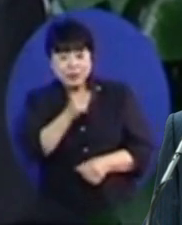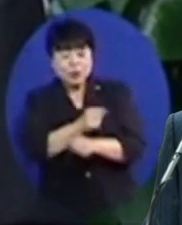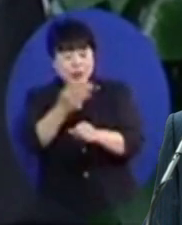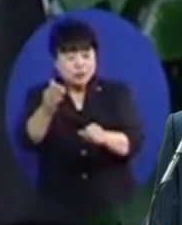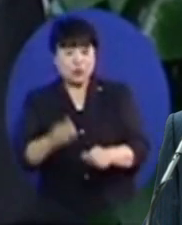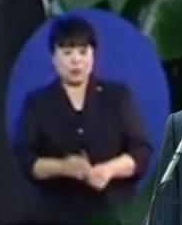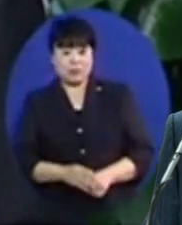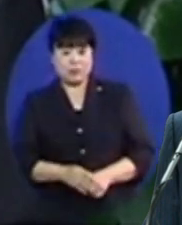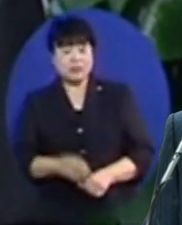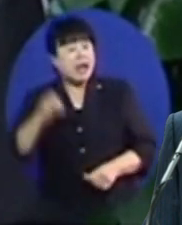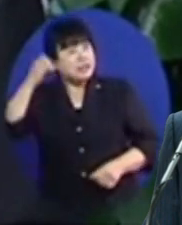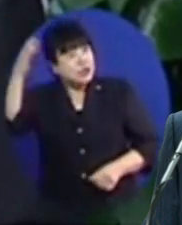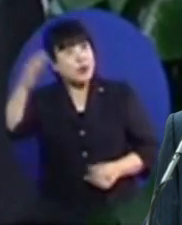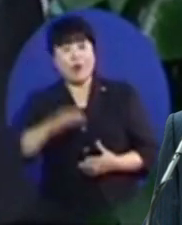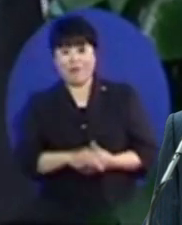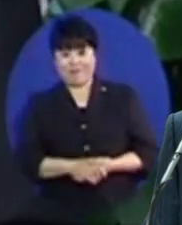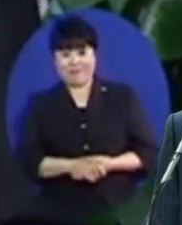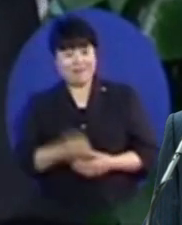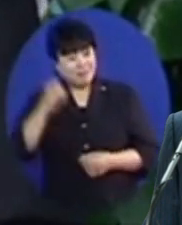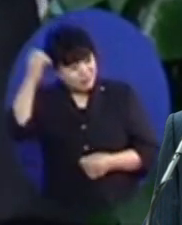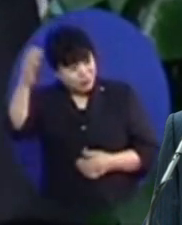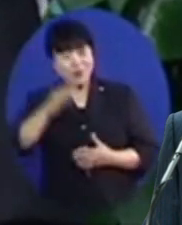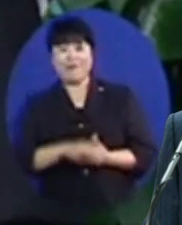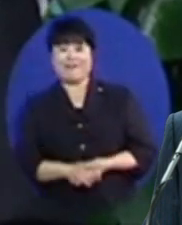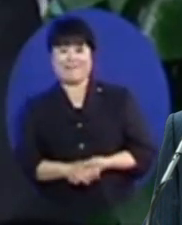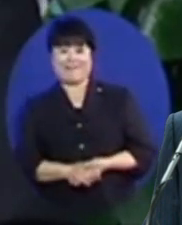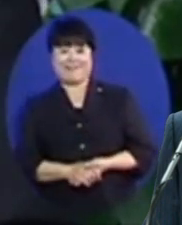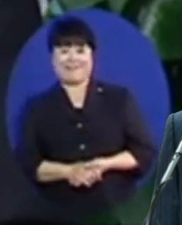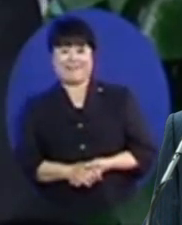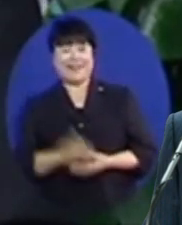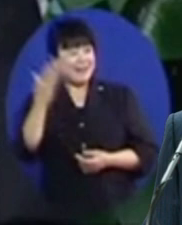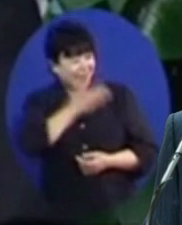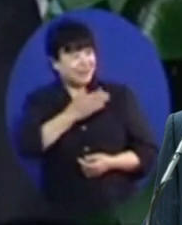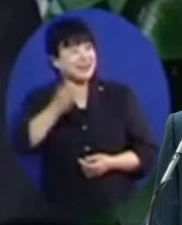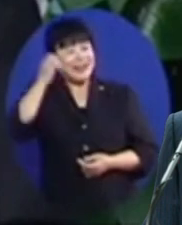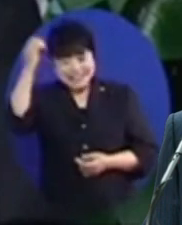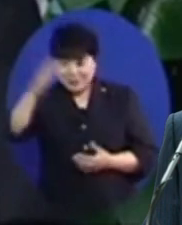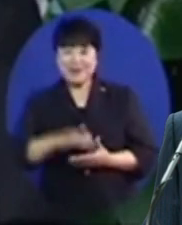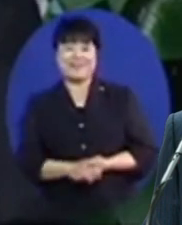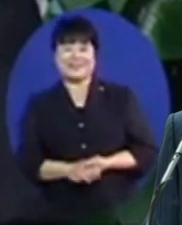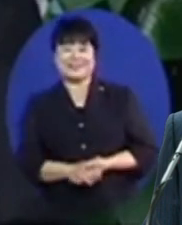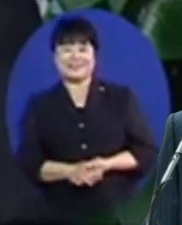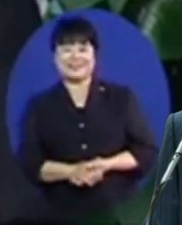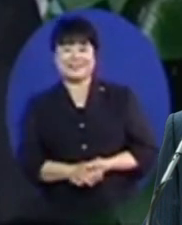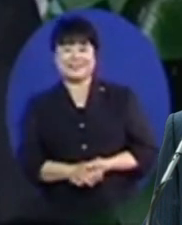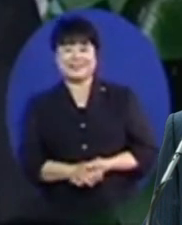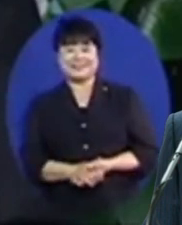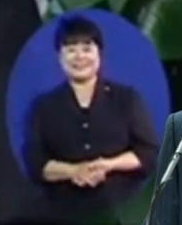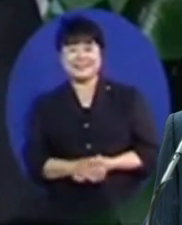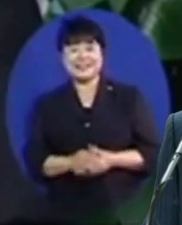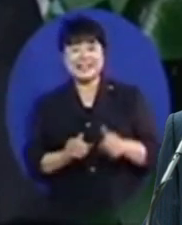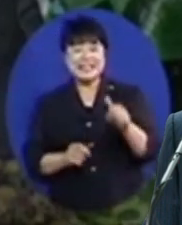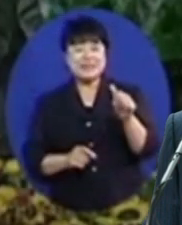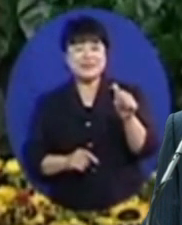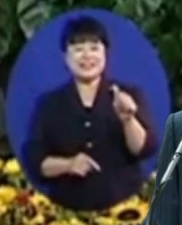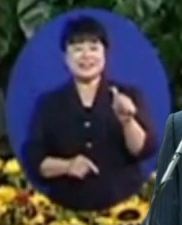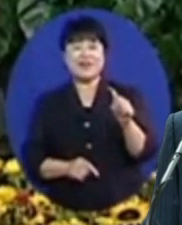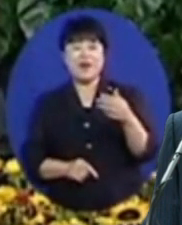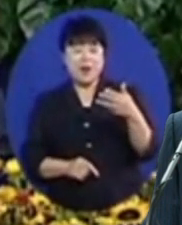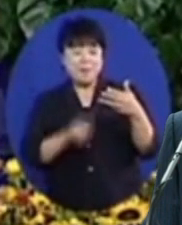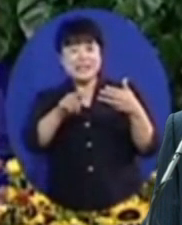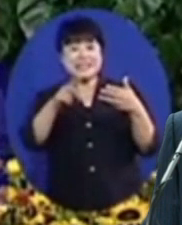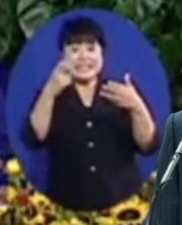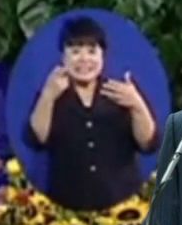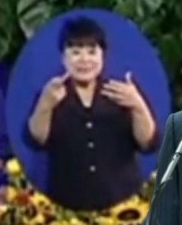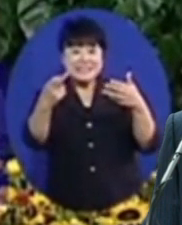용서해주고 금망정이 계셔서 잊어버리는 것입니다. 깨끗이 잊어버리는 것입니다. 히브리서 8장 12절에 내가 그들의